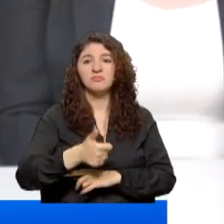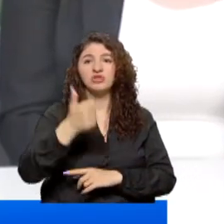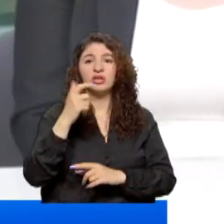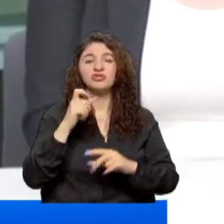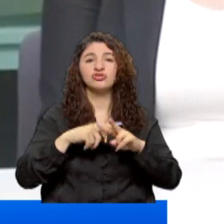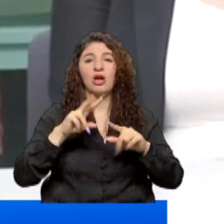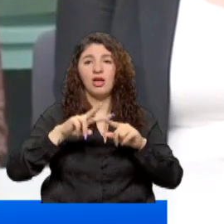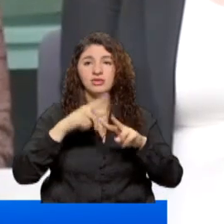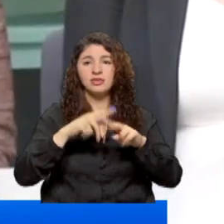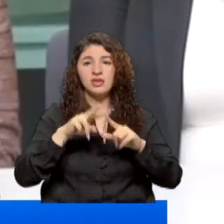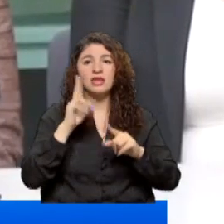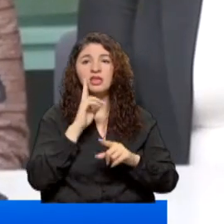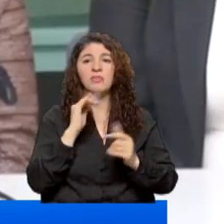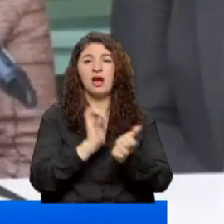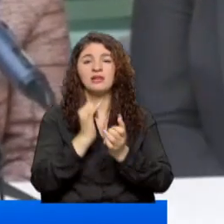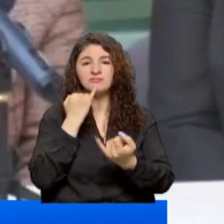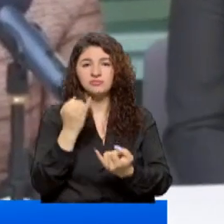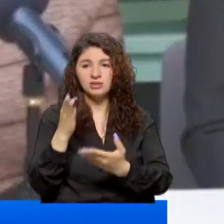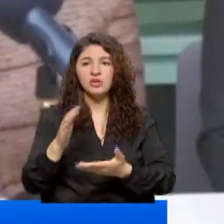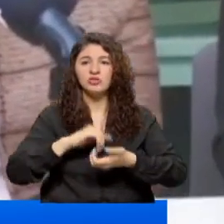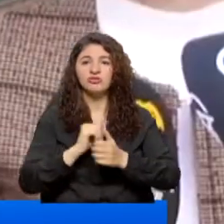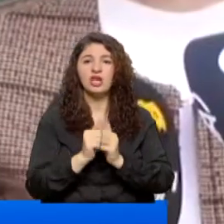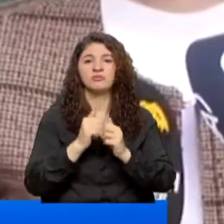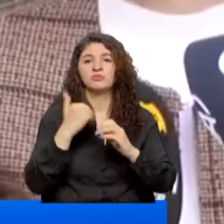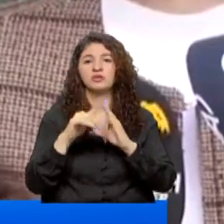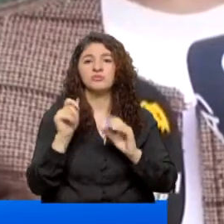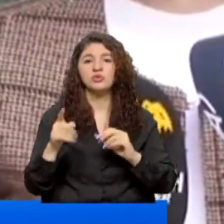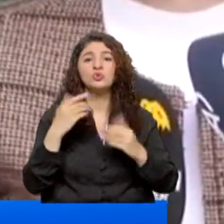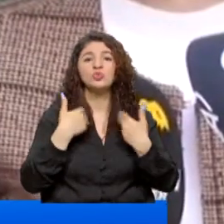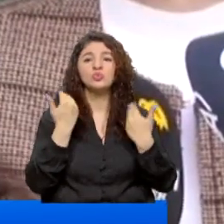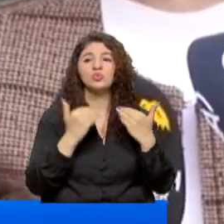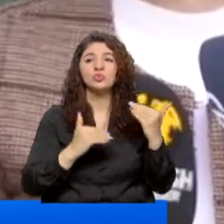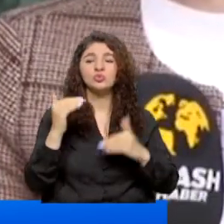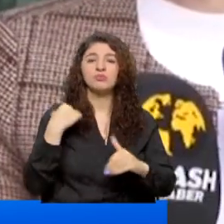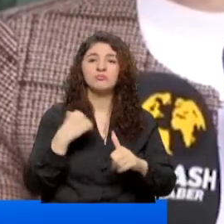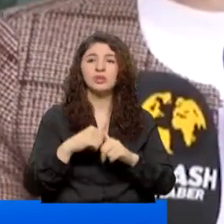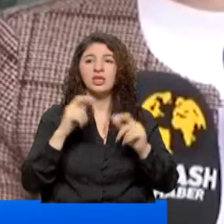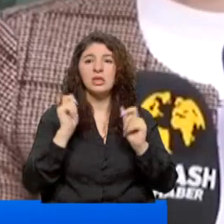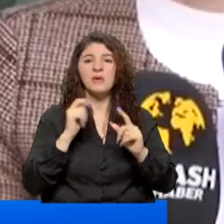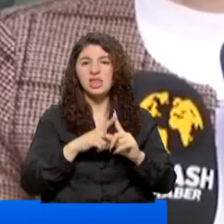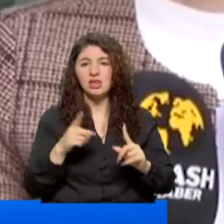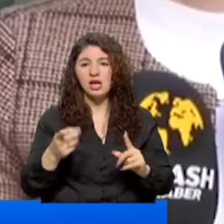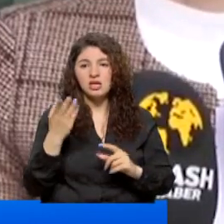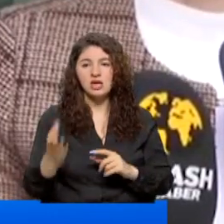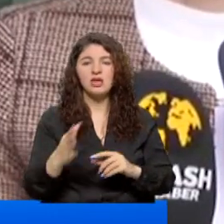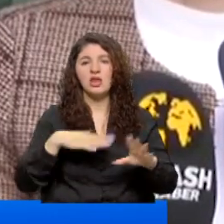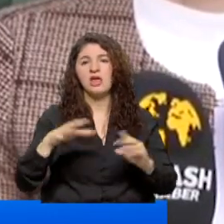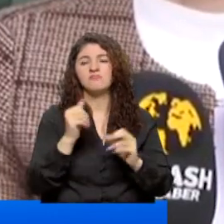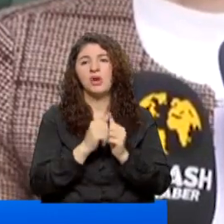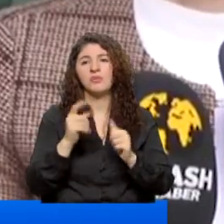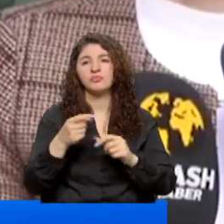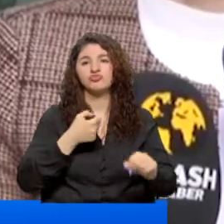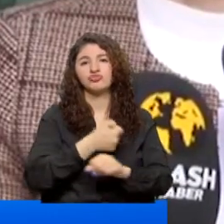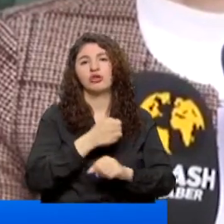başkanı Canan Kaftancıoğlu aileleri ziyaret etti dayanışma mesajı verdi Hukukun üstünlüğü yeniden tespit edilinceye kadar hep